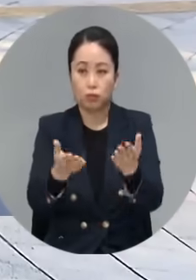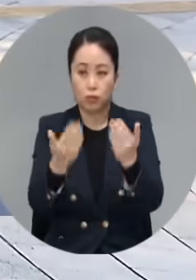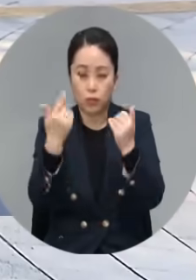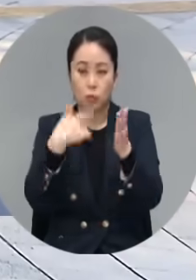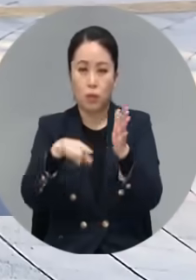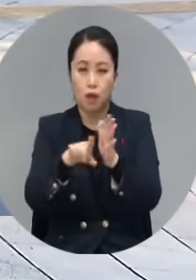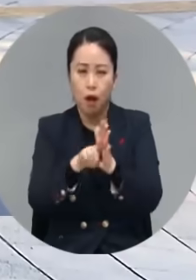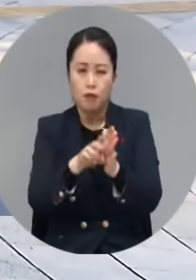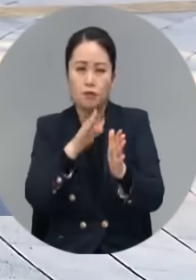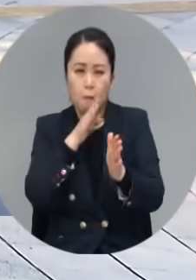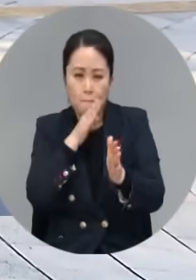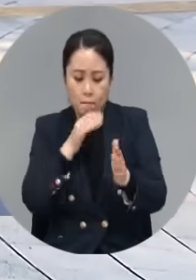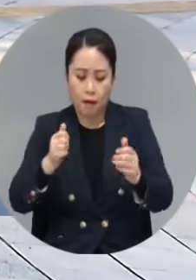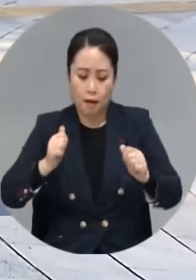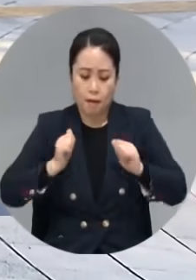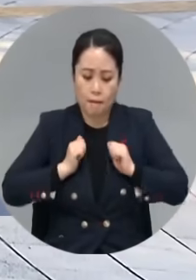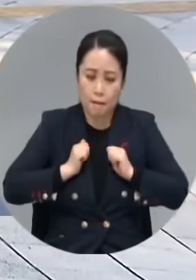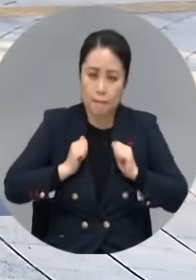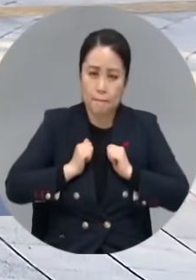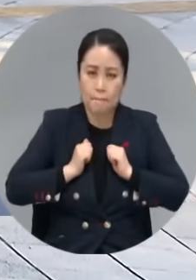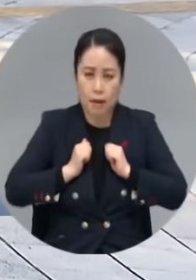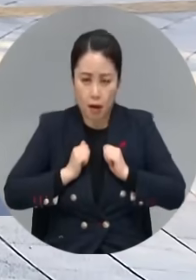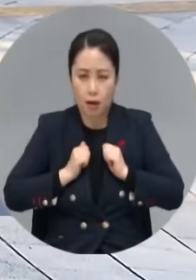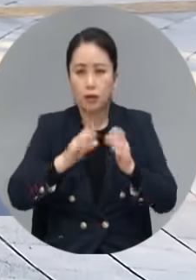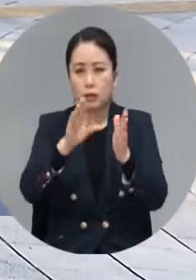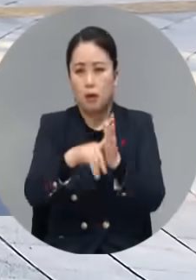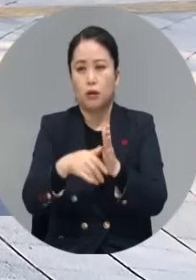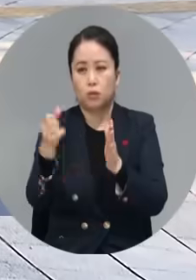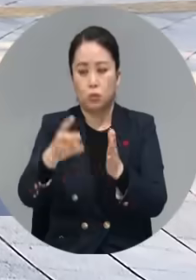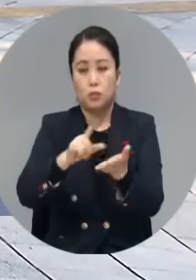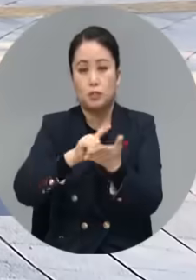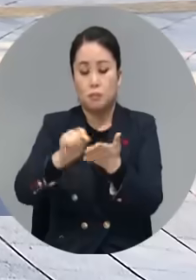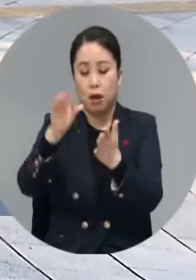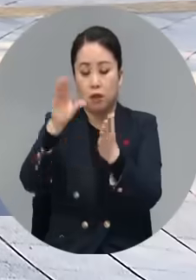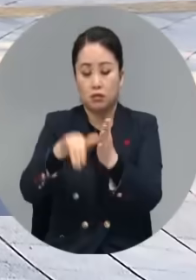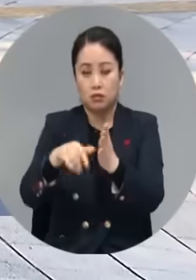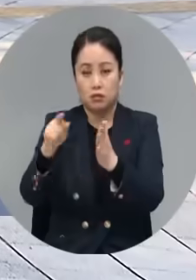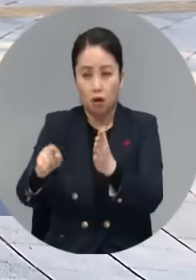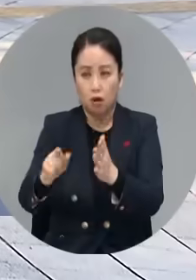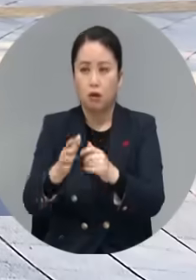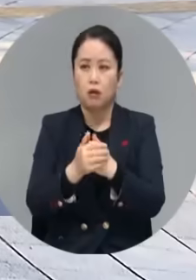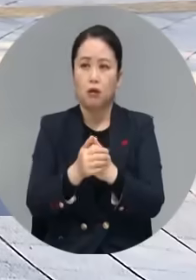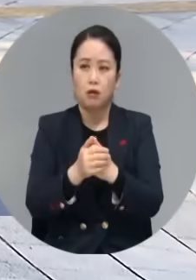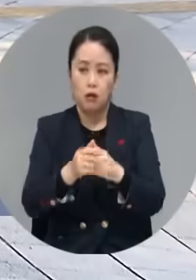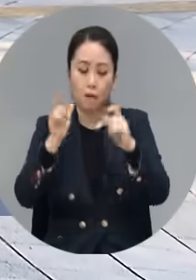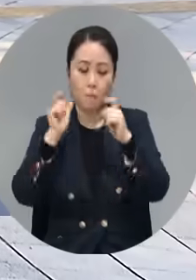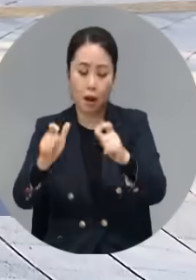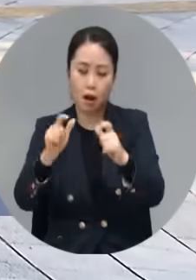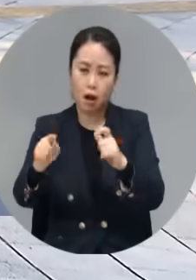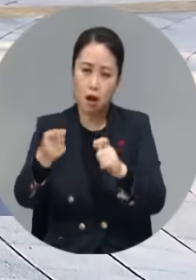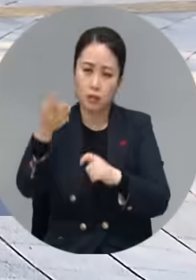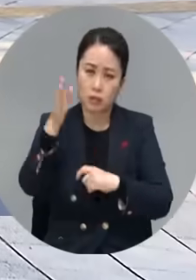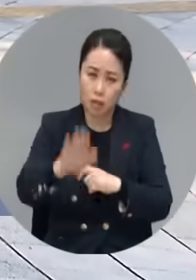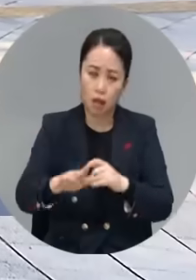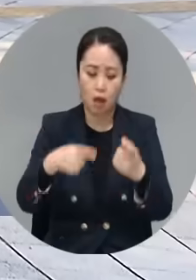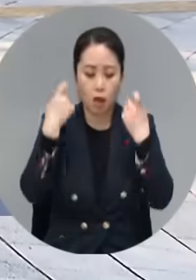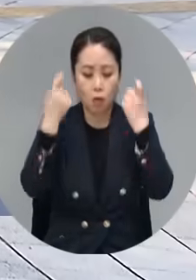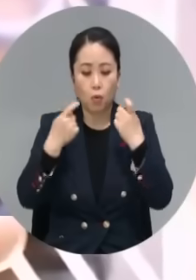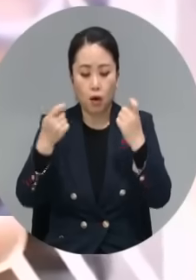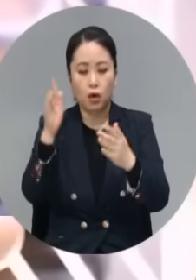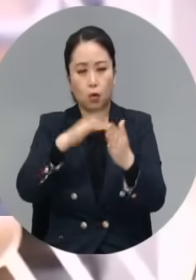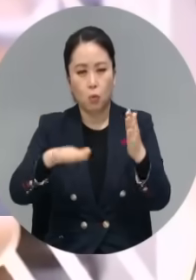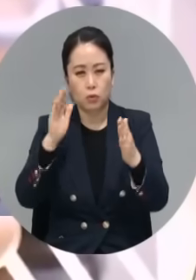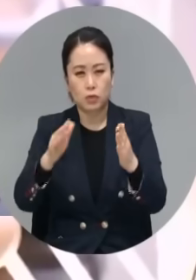하고 아울러서 지방시대라는 국정목표를 내세우고 있는 국가의 관광공사 부사장이 그런 말을 했다는